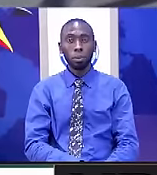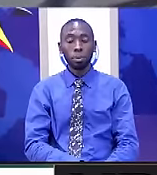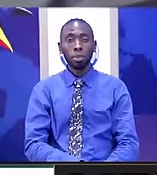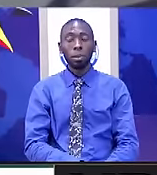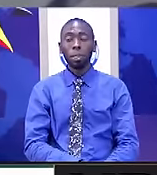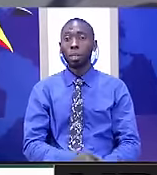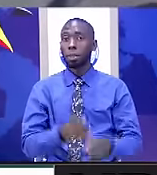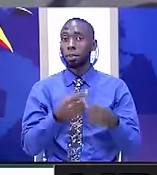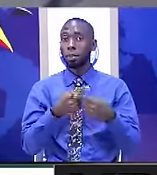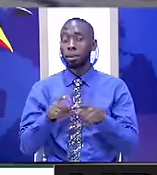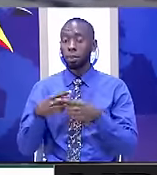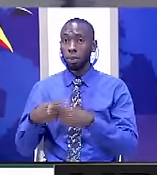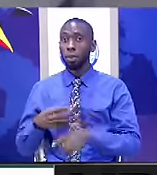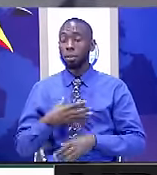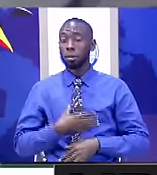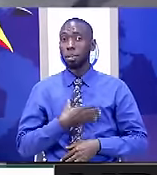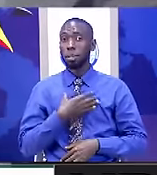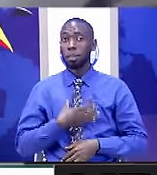abaite